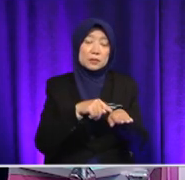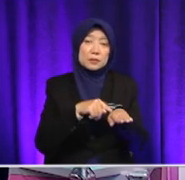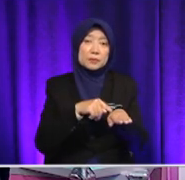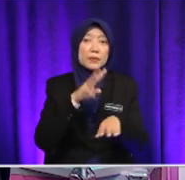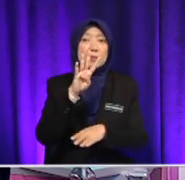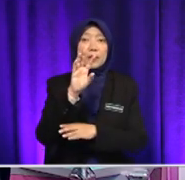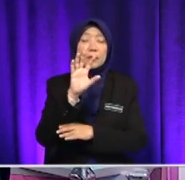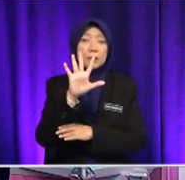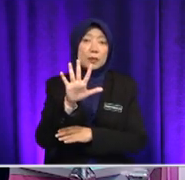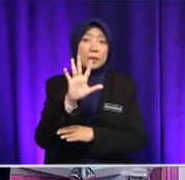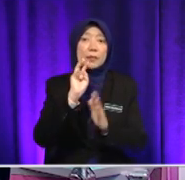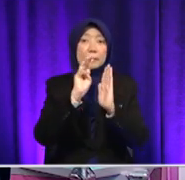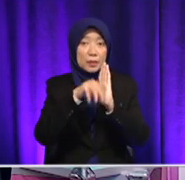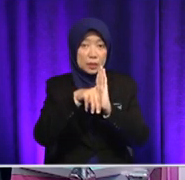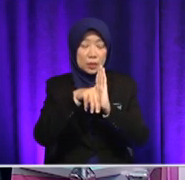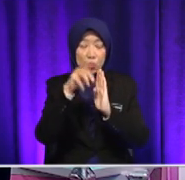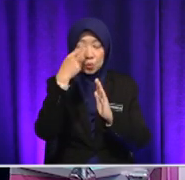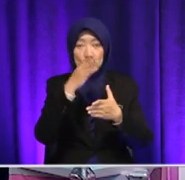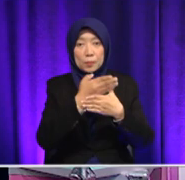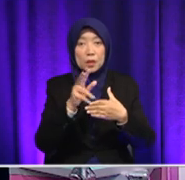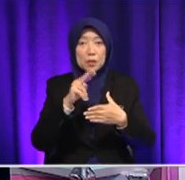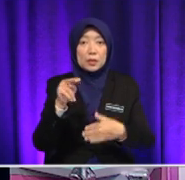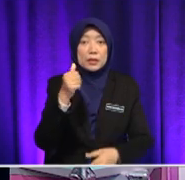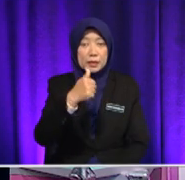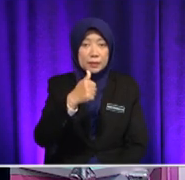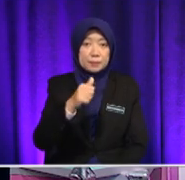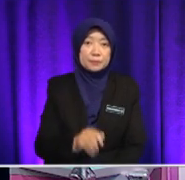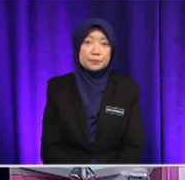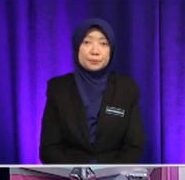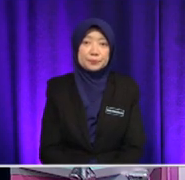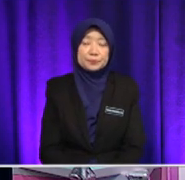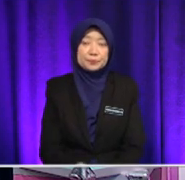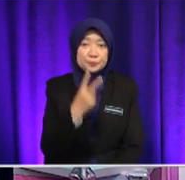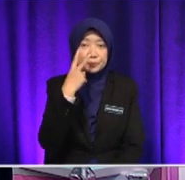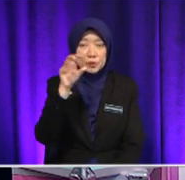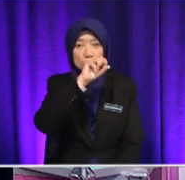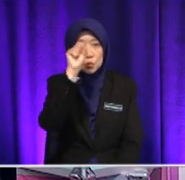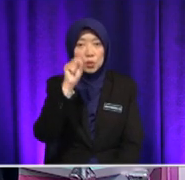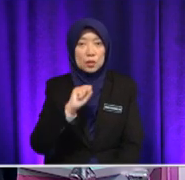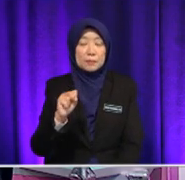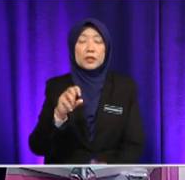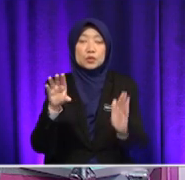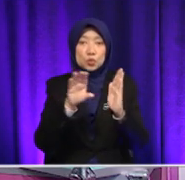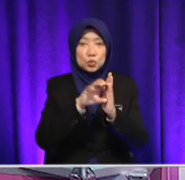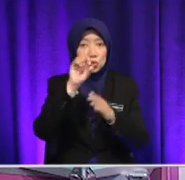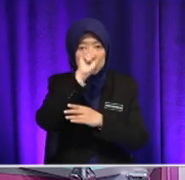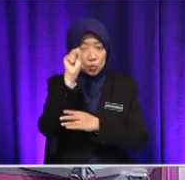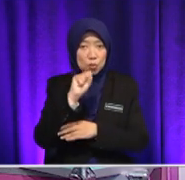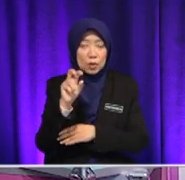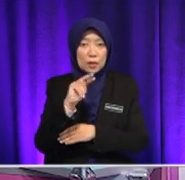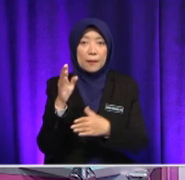45 menit untuk bagian e Oke kita tengok soal dan contoh ini adalah contoh soal